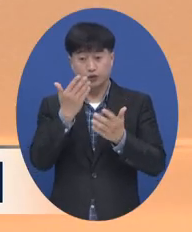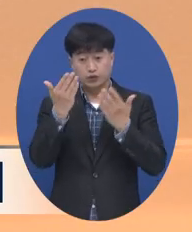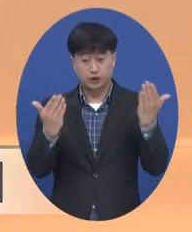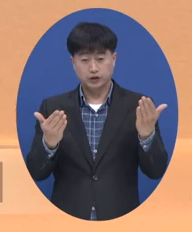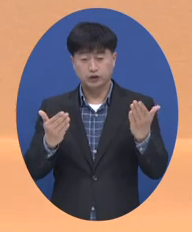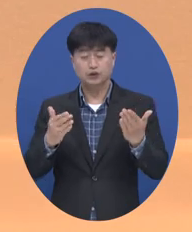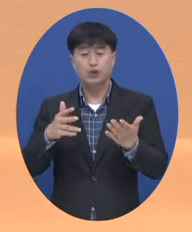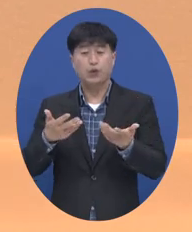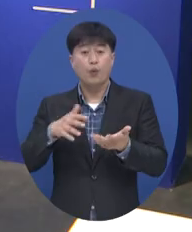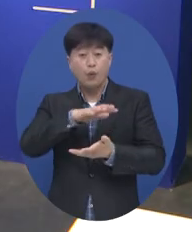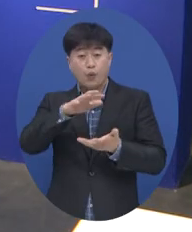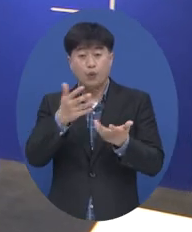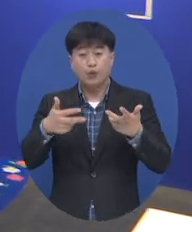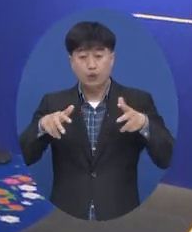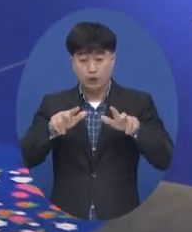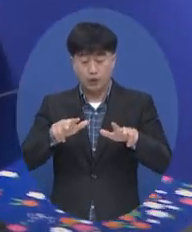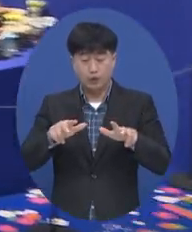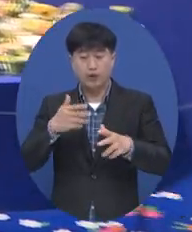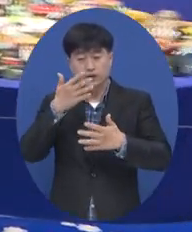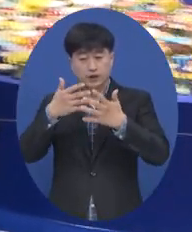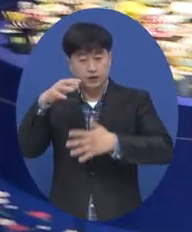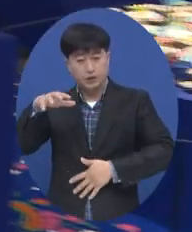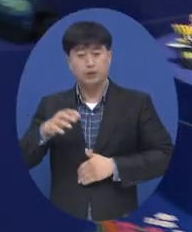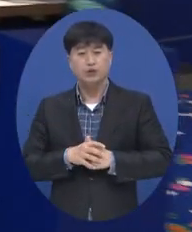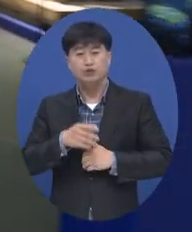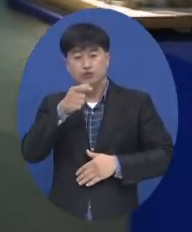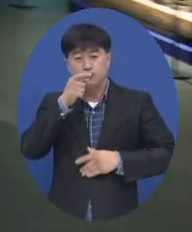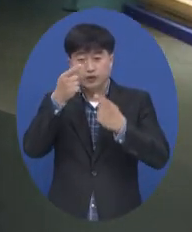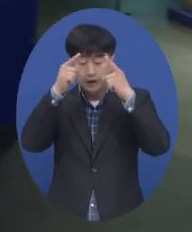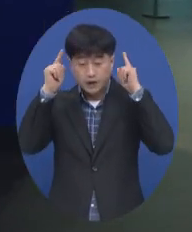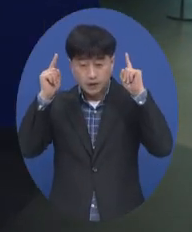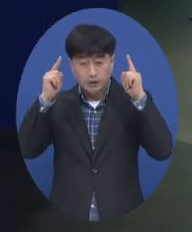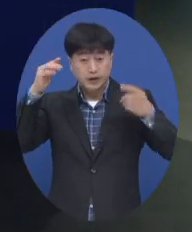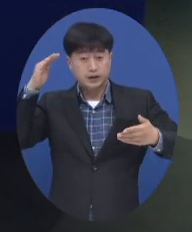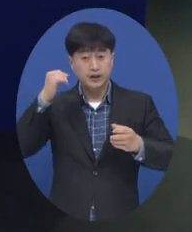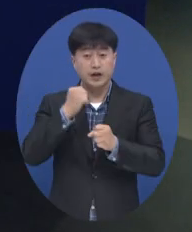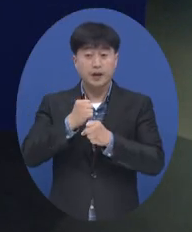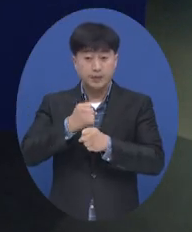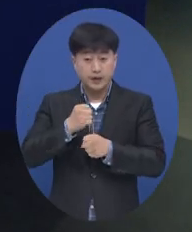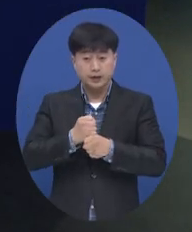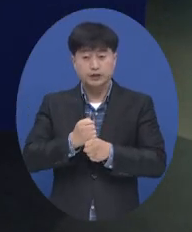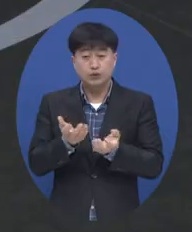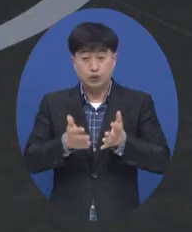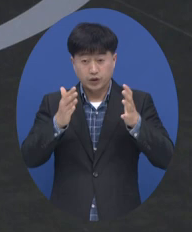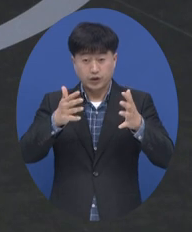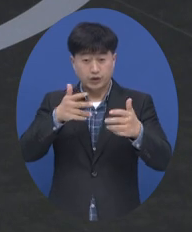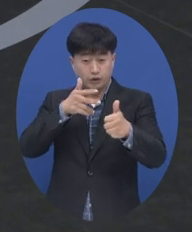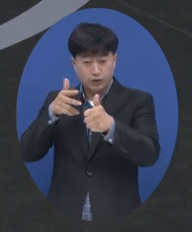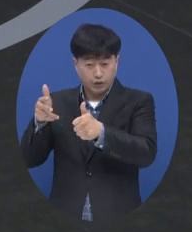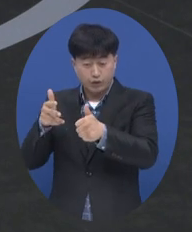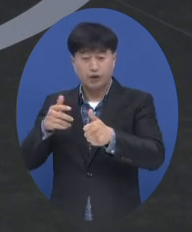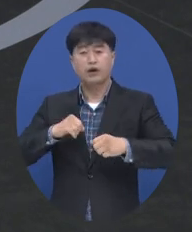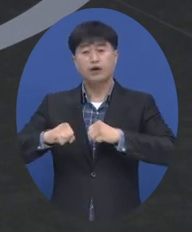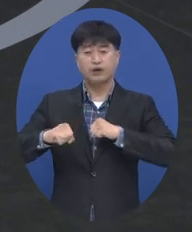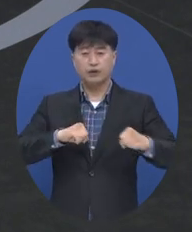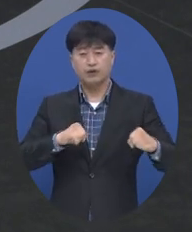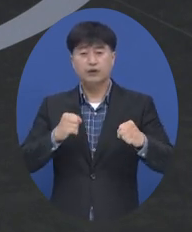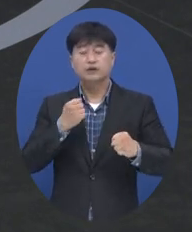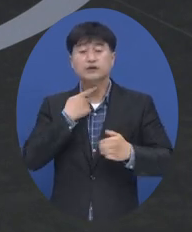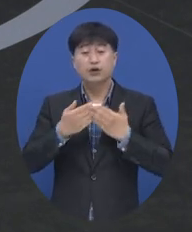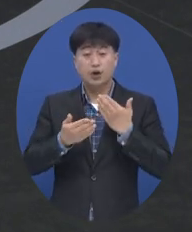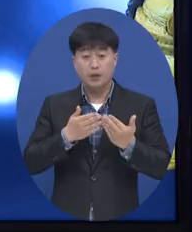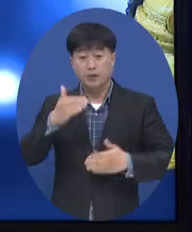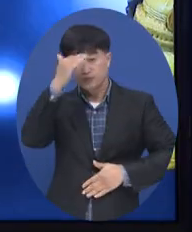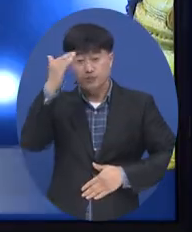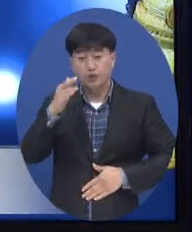공간 전시입니다. 수원대학교 학생들이 만든 도자 영상 작품에 직접 그림을 그리고 몸을 움직이며 체험을 통해 감상할 수